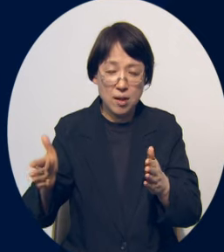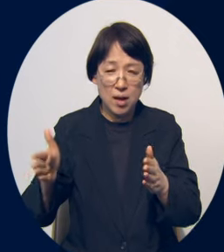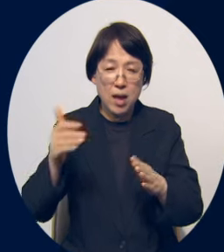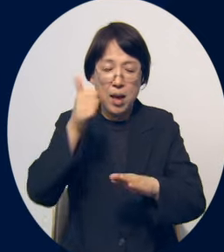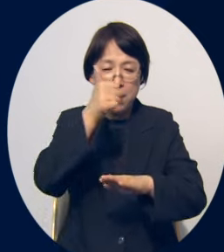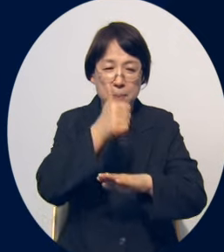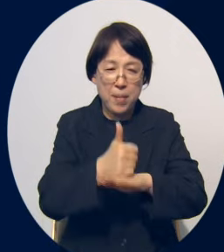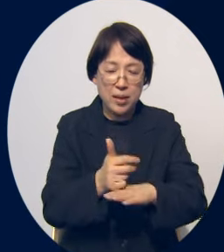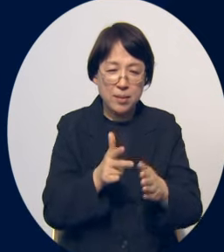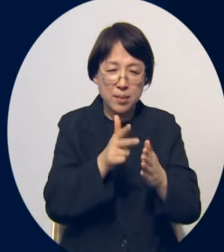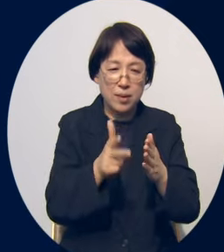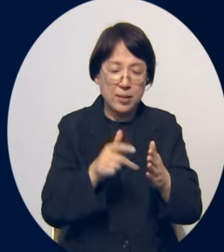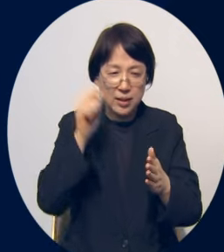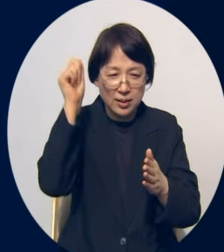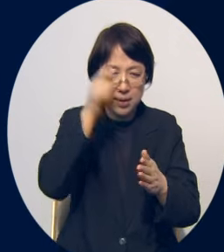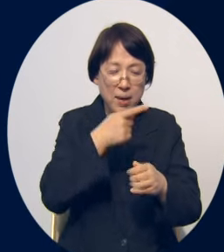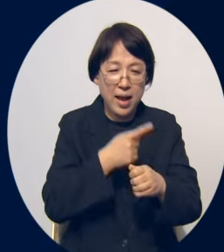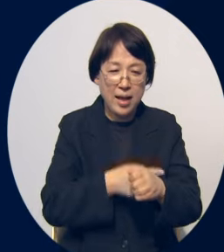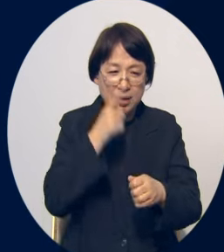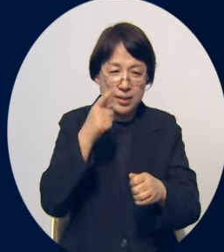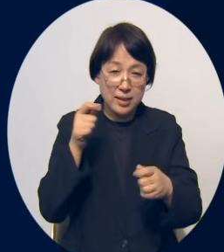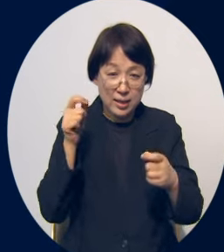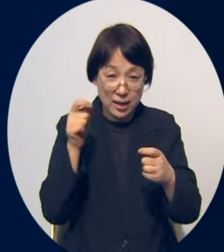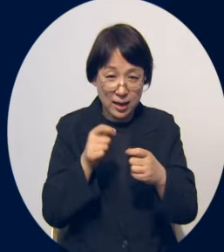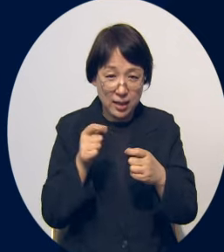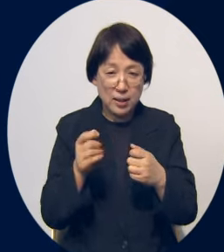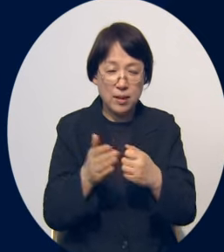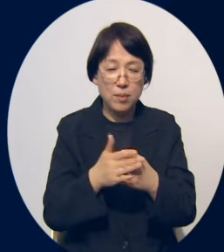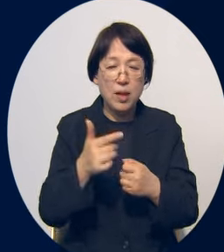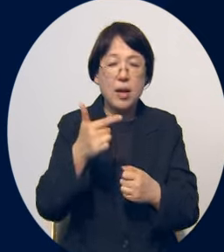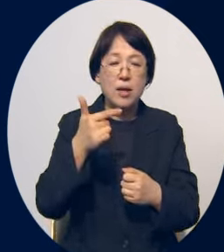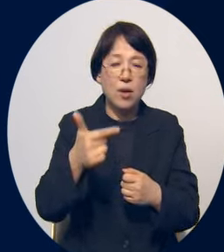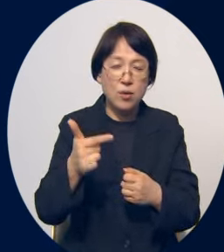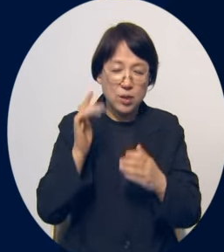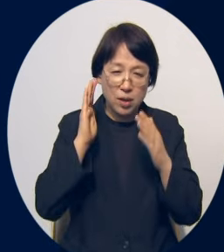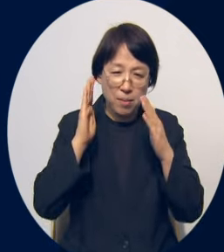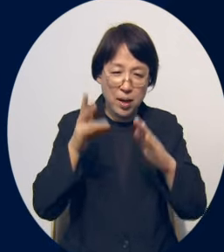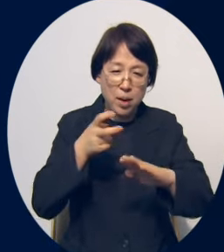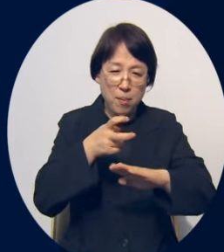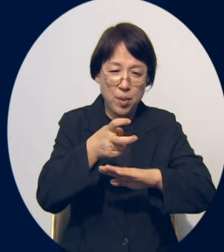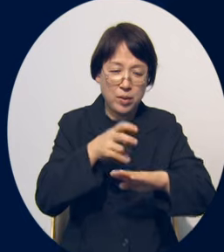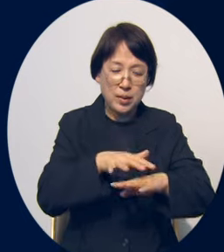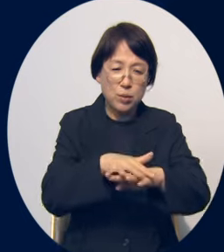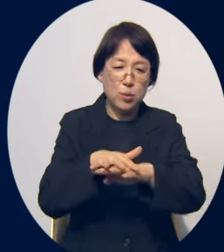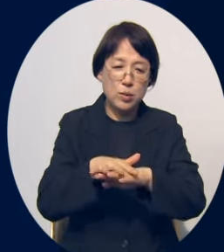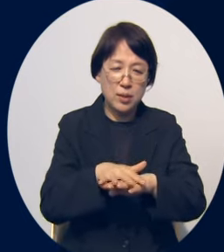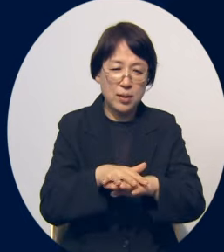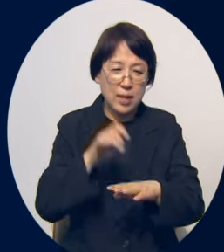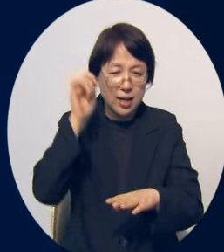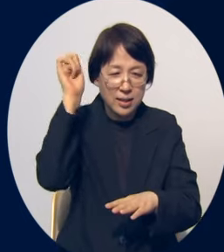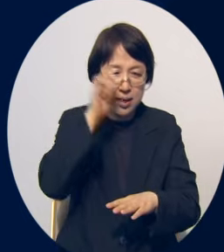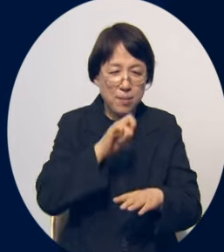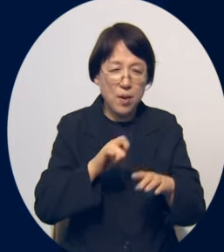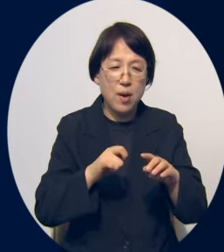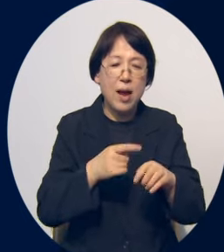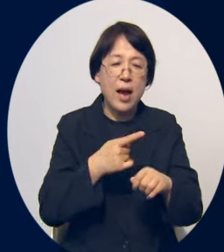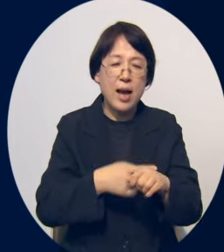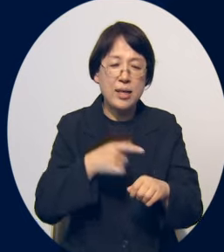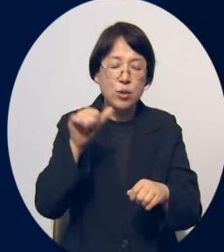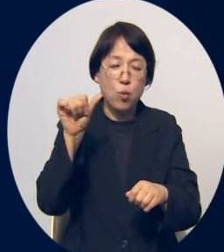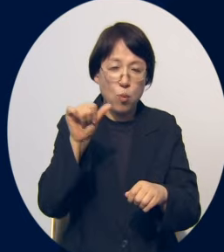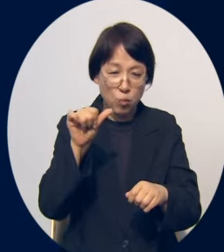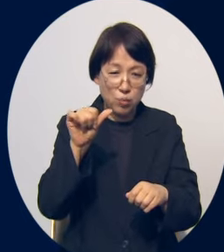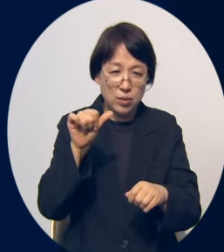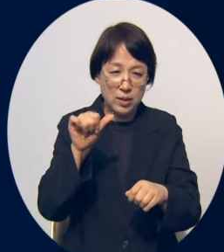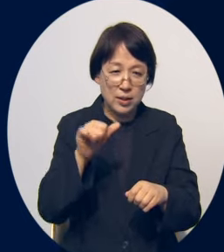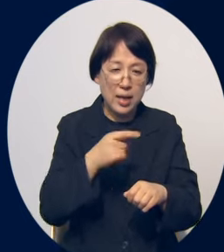시간이 새벽 1시에 가까운 점을 고려해 6개 방면의 버스 노선을 새벽 1시 5분에서 1시